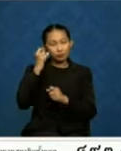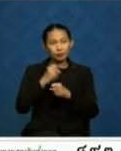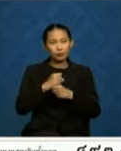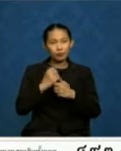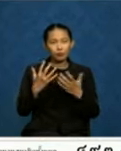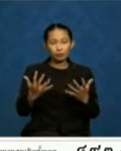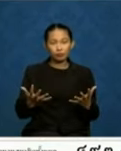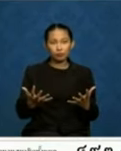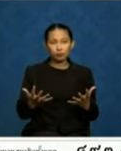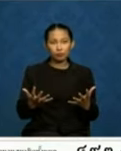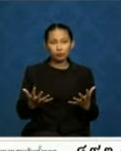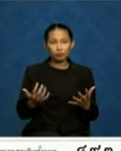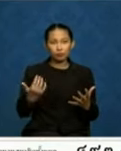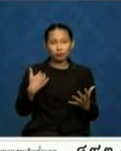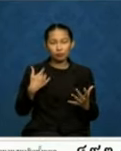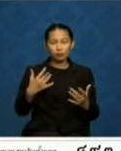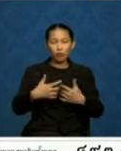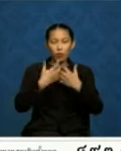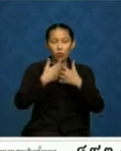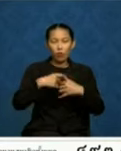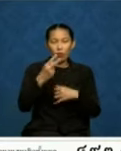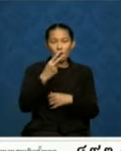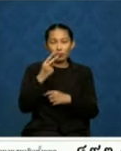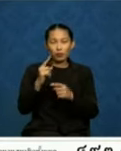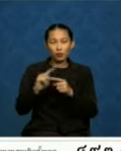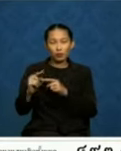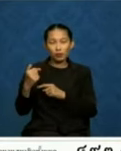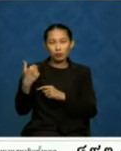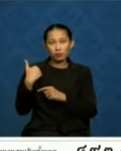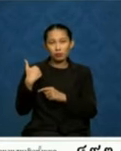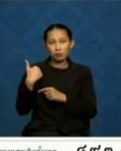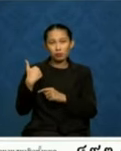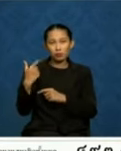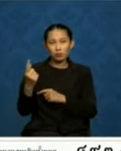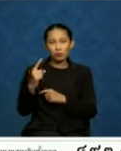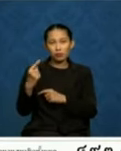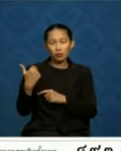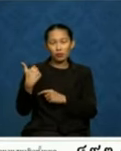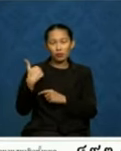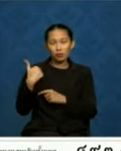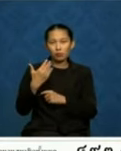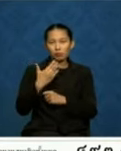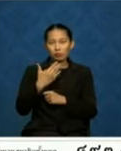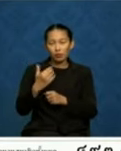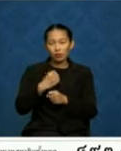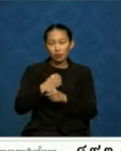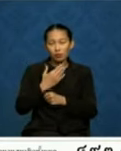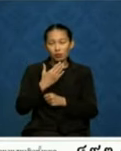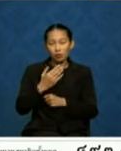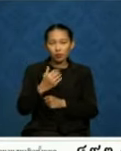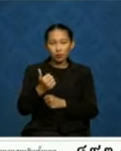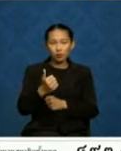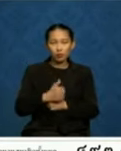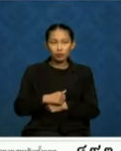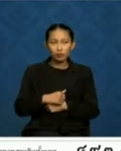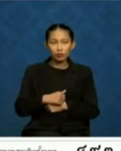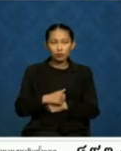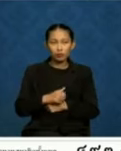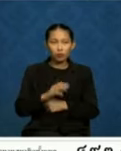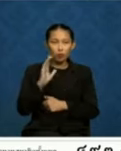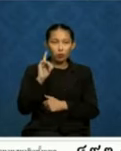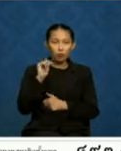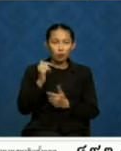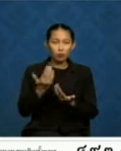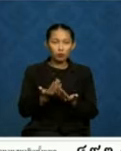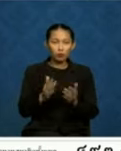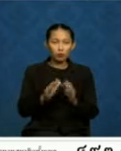จะทำให้อุตสาหกรรมยาสูบเป็นอุตสาหกรรมที่มีความยั่งยืนนะครับทำให้พ่อแม่พี่น้